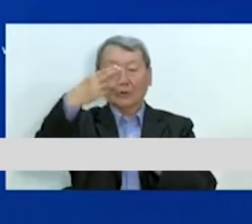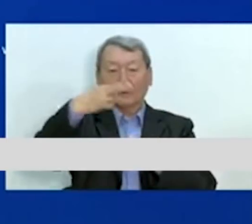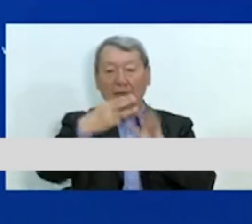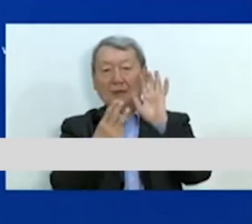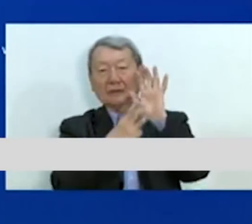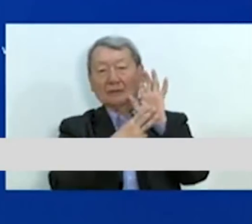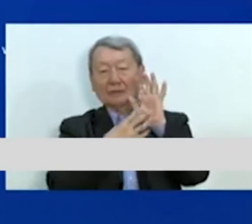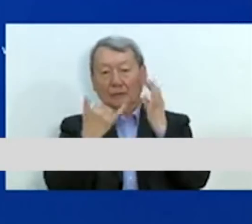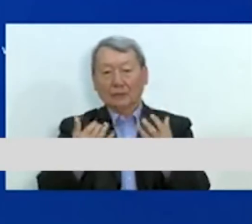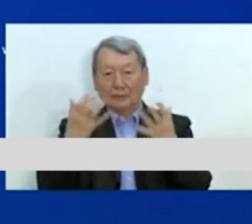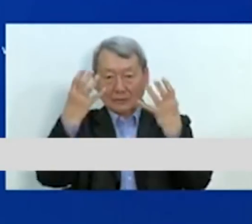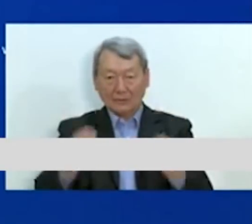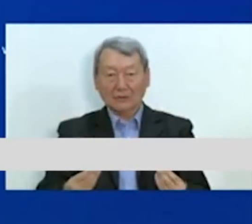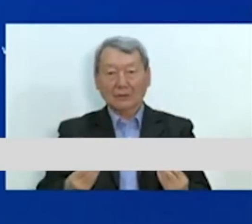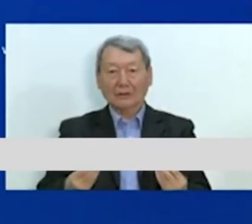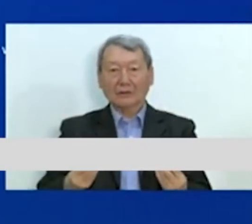38 дарыгерибиз бүгүн